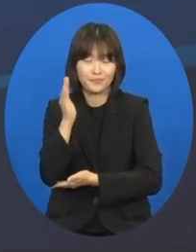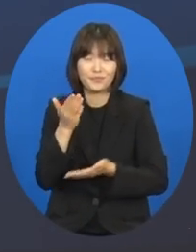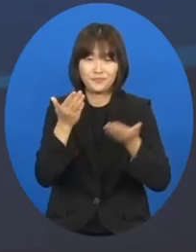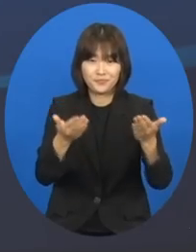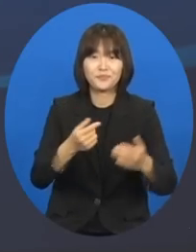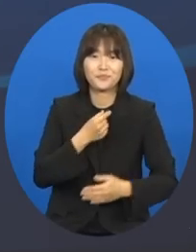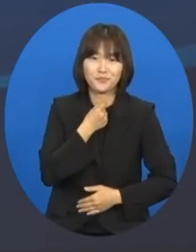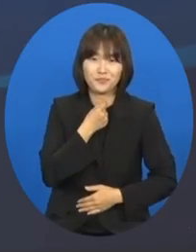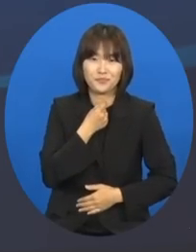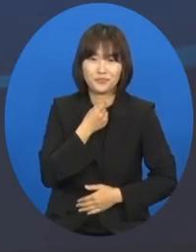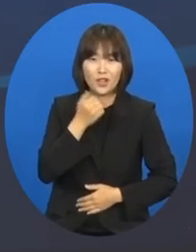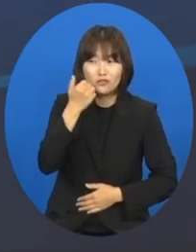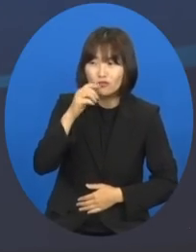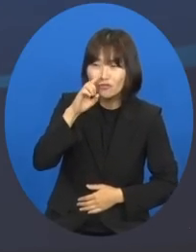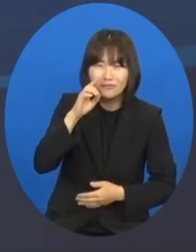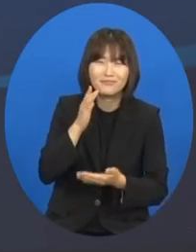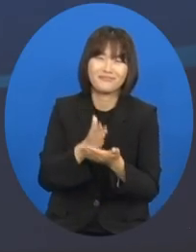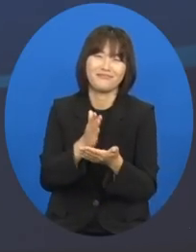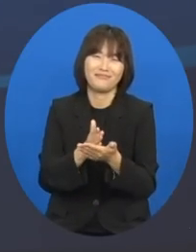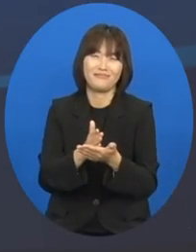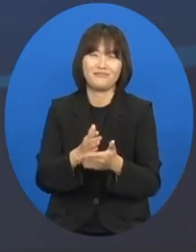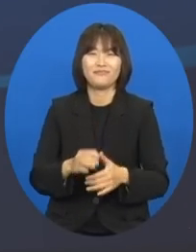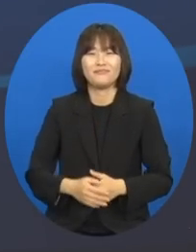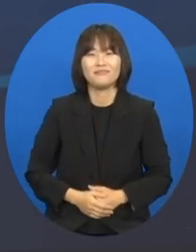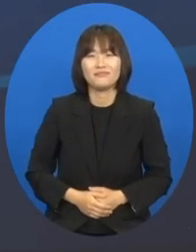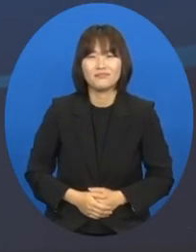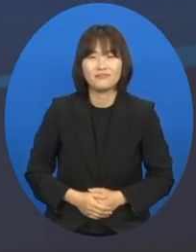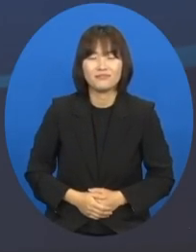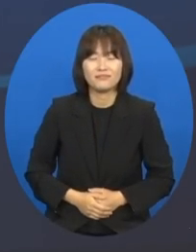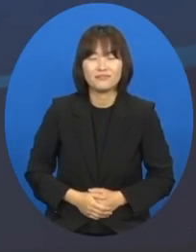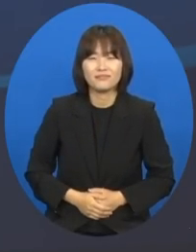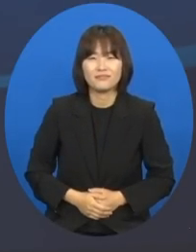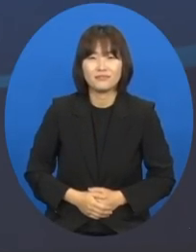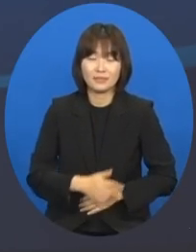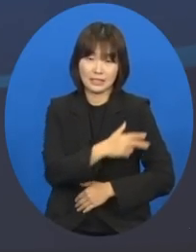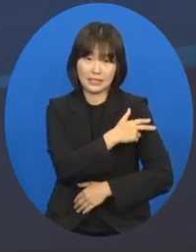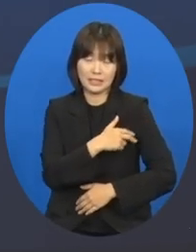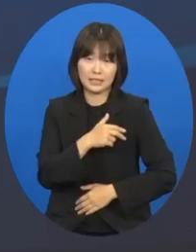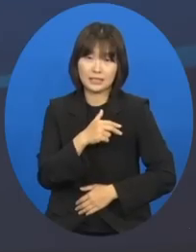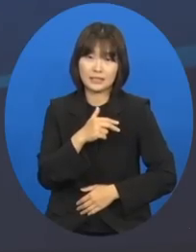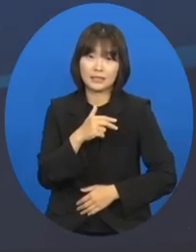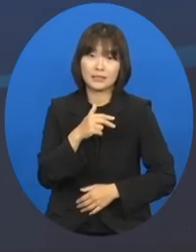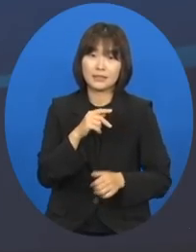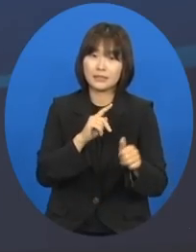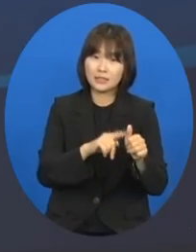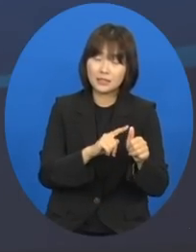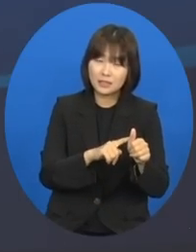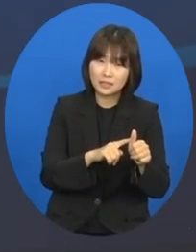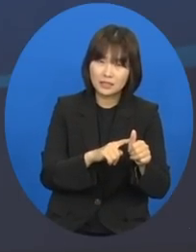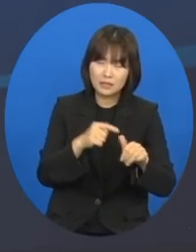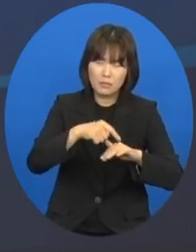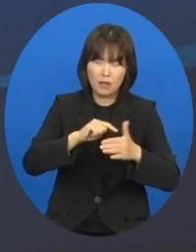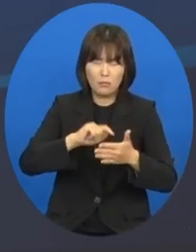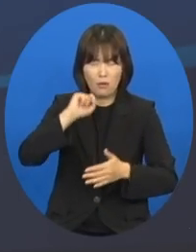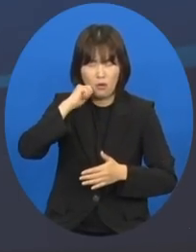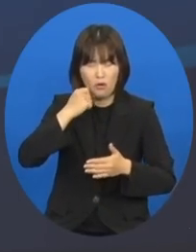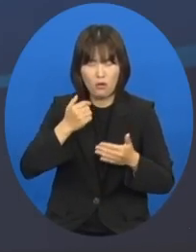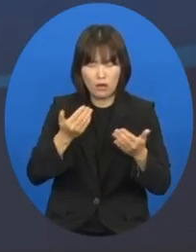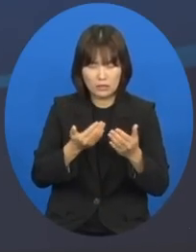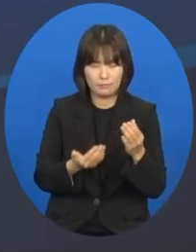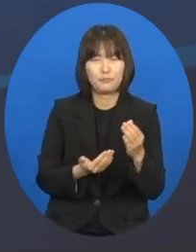누군지 알려고 하지 마세요 근데 이분이 너무너무 마음에 힘들어하는 일이 생겼어요 그건